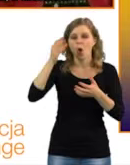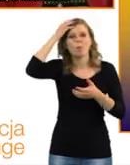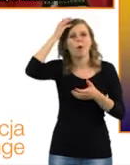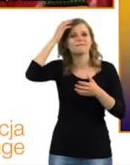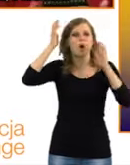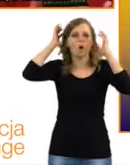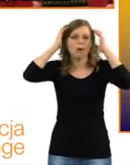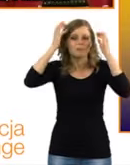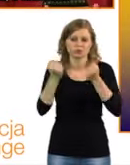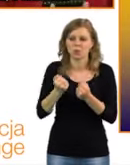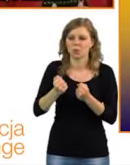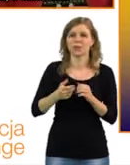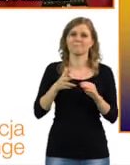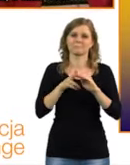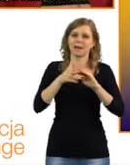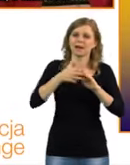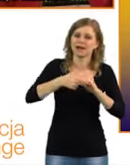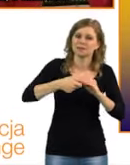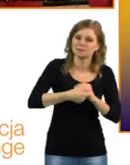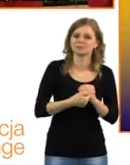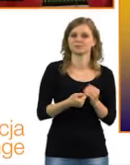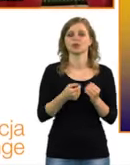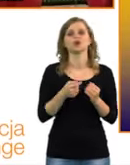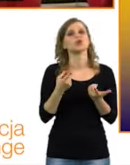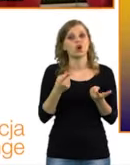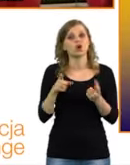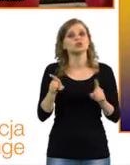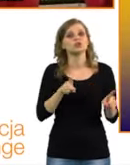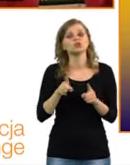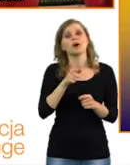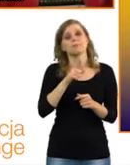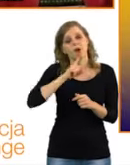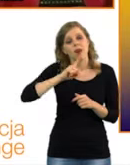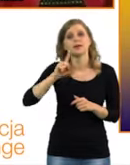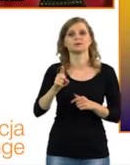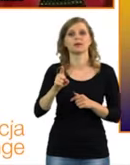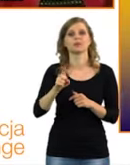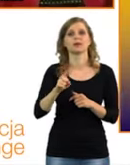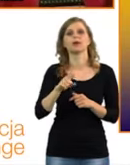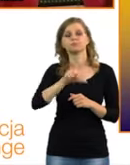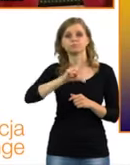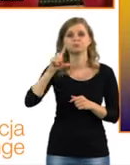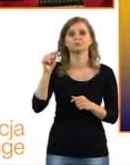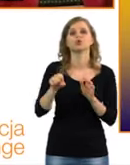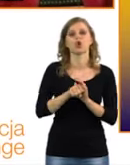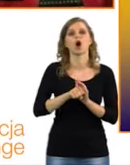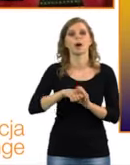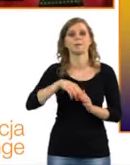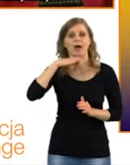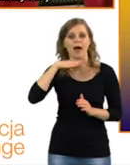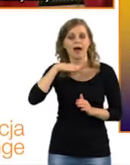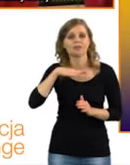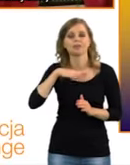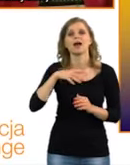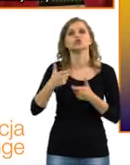umyć głowę, obciąć paznokcie, to w takim razie polecałabym Państwu udać się do